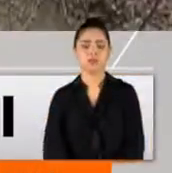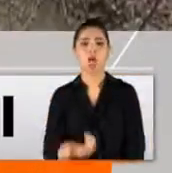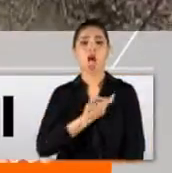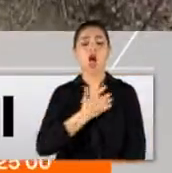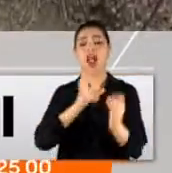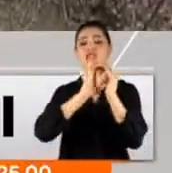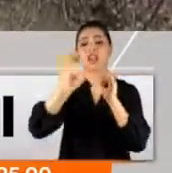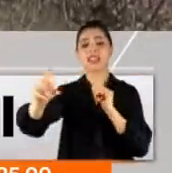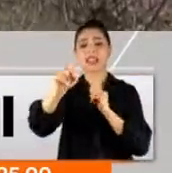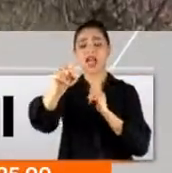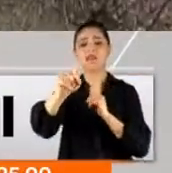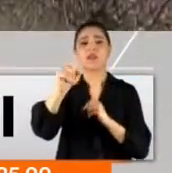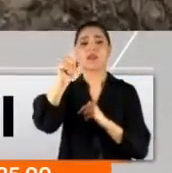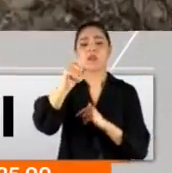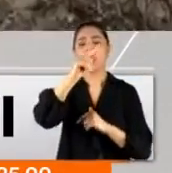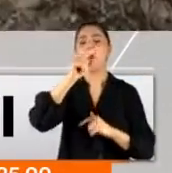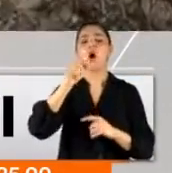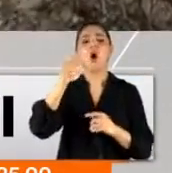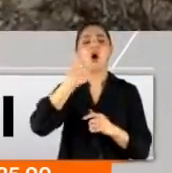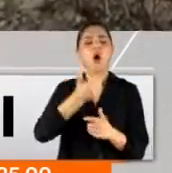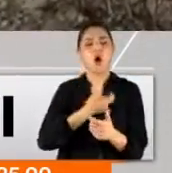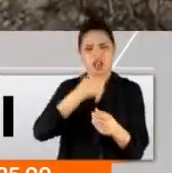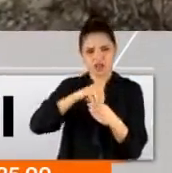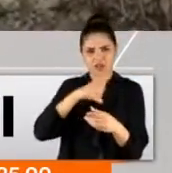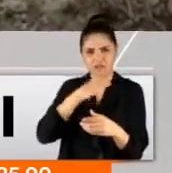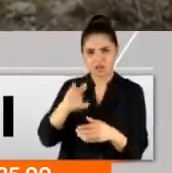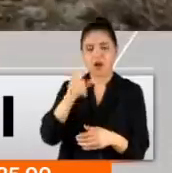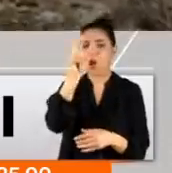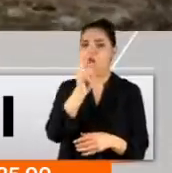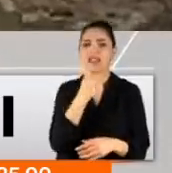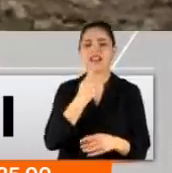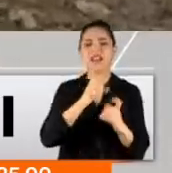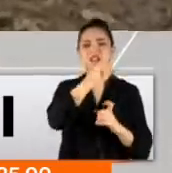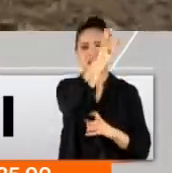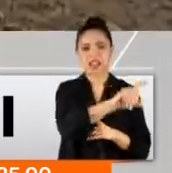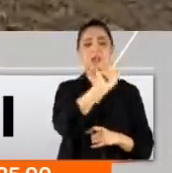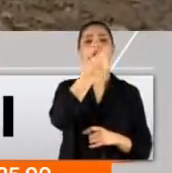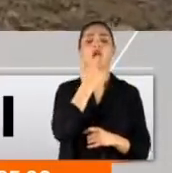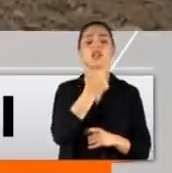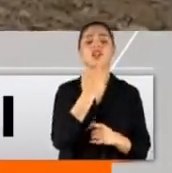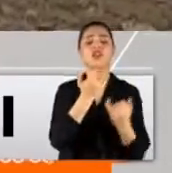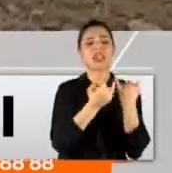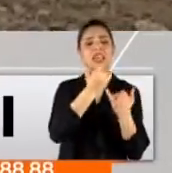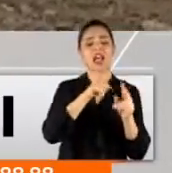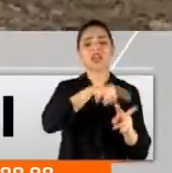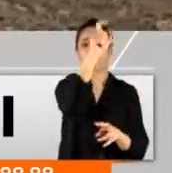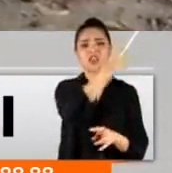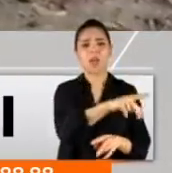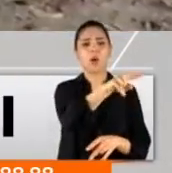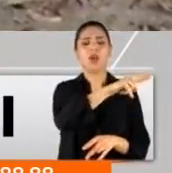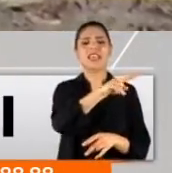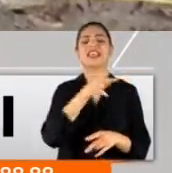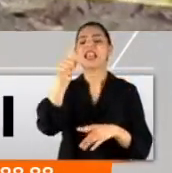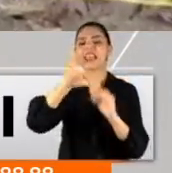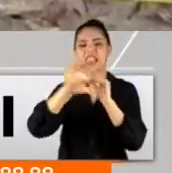Öğrenci servisi Sason İmam Hatip Lisesi öğrencilerini taşıyordu. 18 yaşındaki Selim Barlık'la 16 yaşındaki kardeşi Yasemin de o